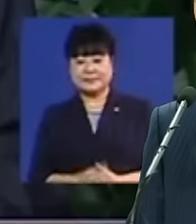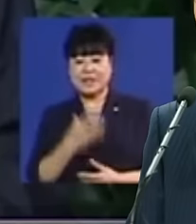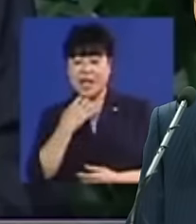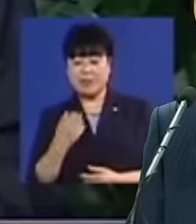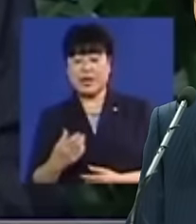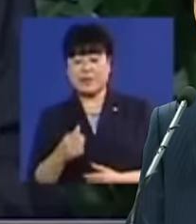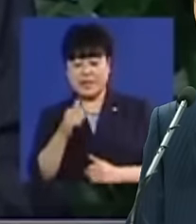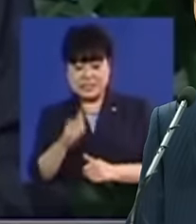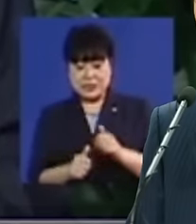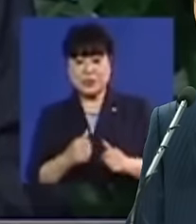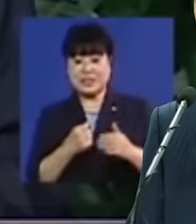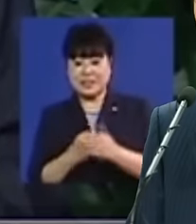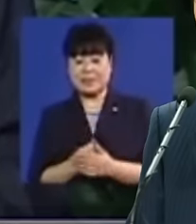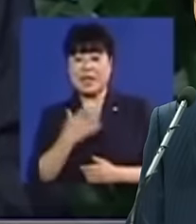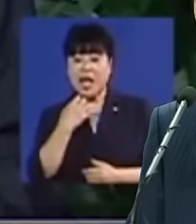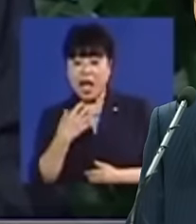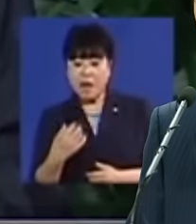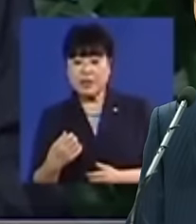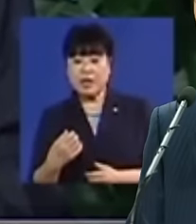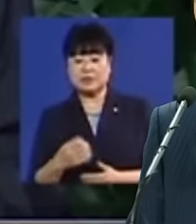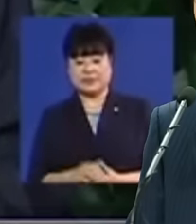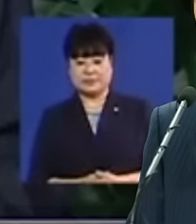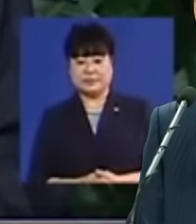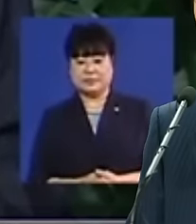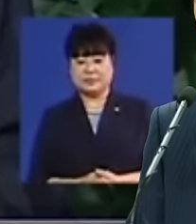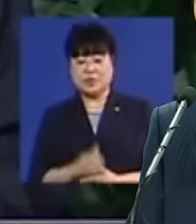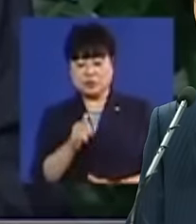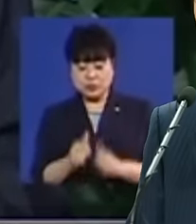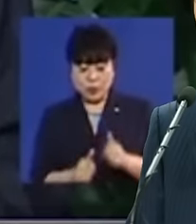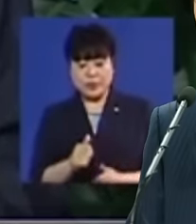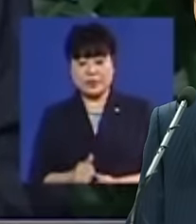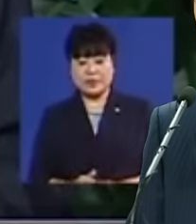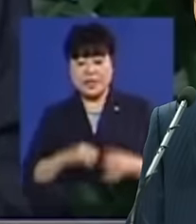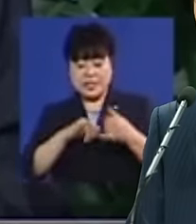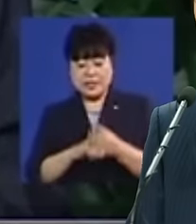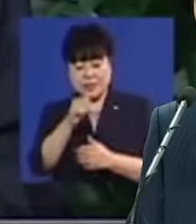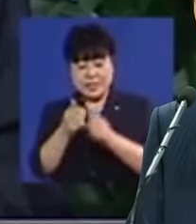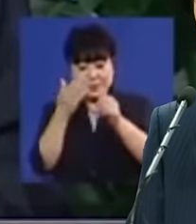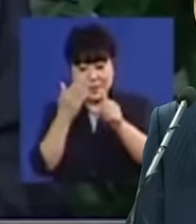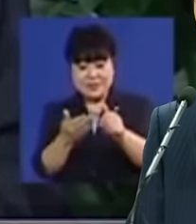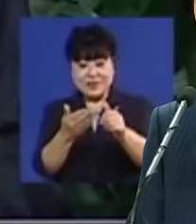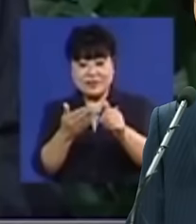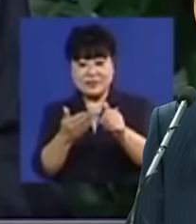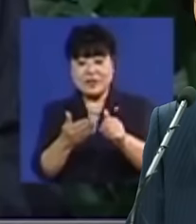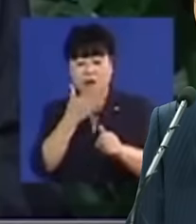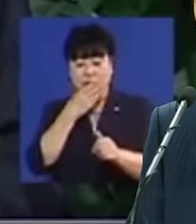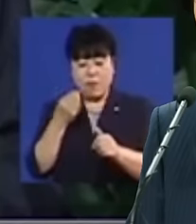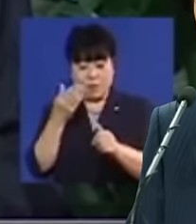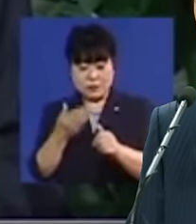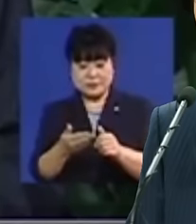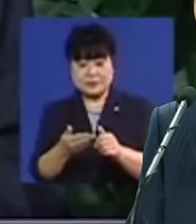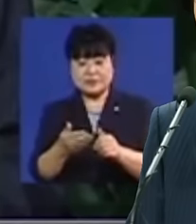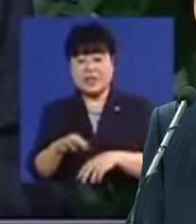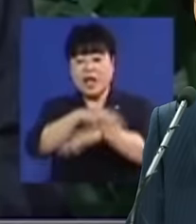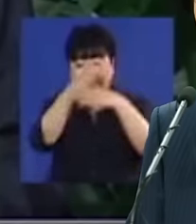아브라함의 자손으로 아브라함의 후손으로 아브라함에게 약속하신 하나님의 복을